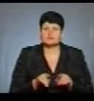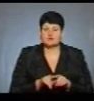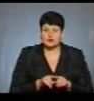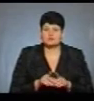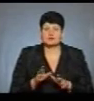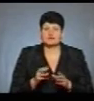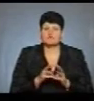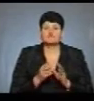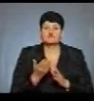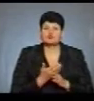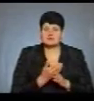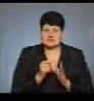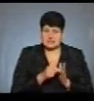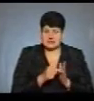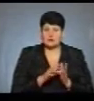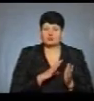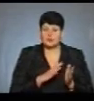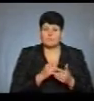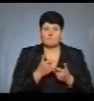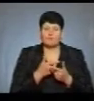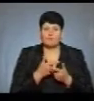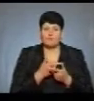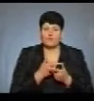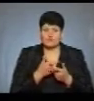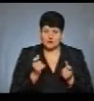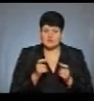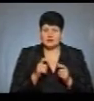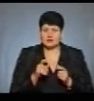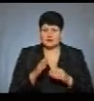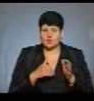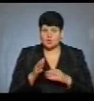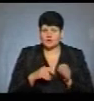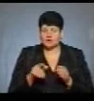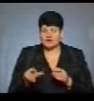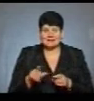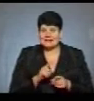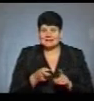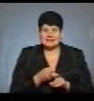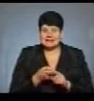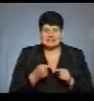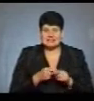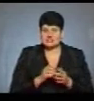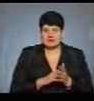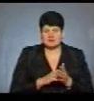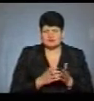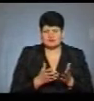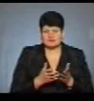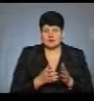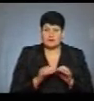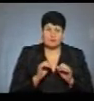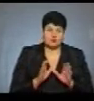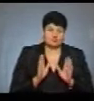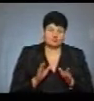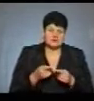як в субсидіях, були повідомлення на руки людині, тобто незалежних технічних причин, ну, чи можуть бути